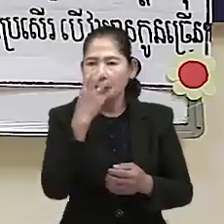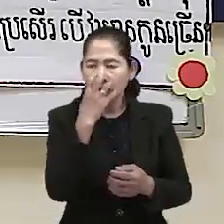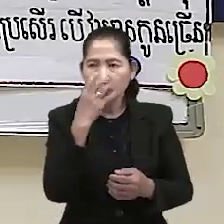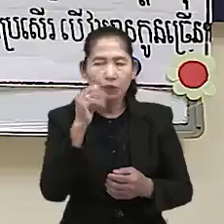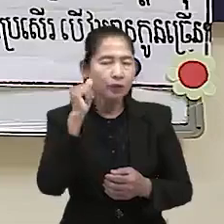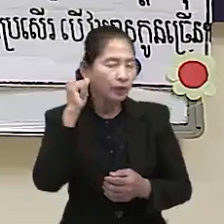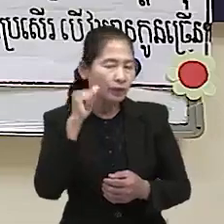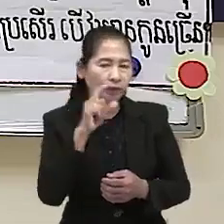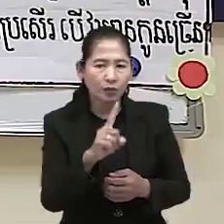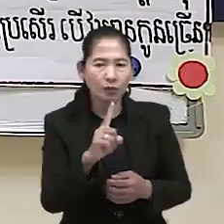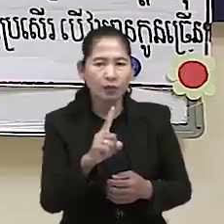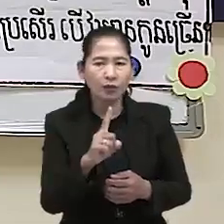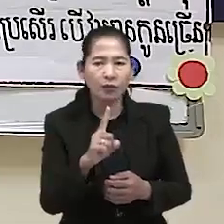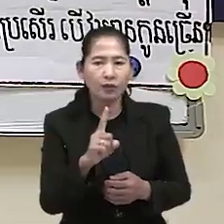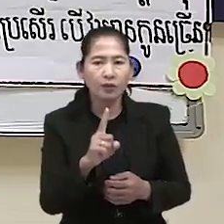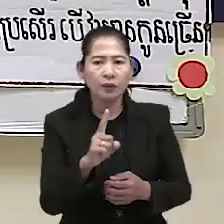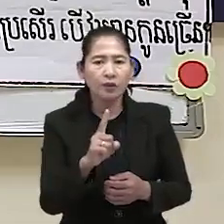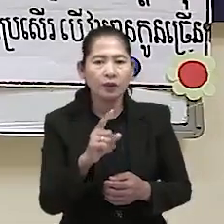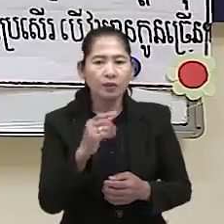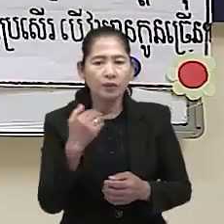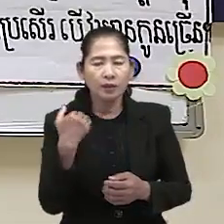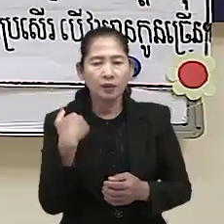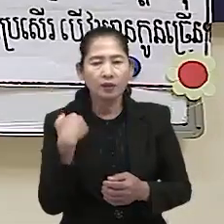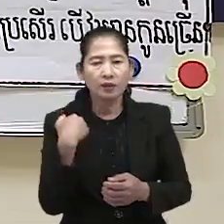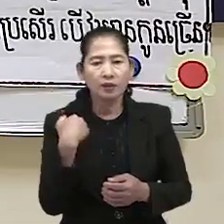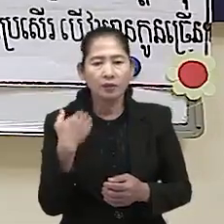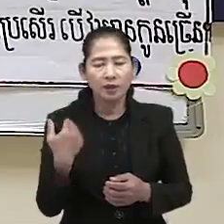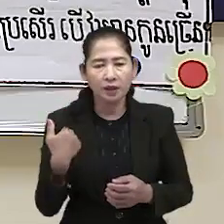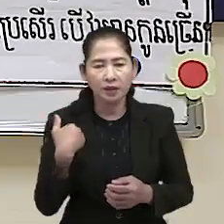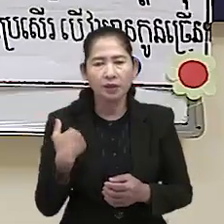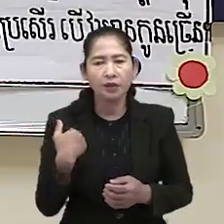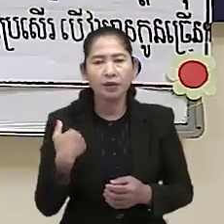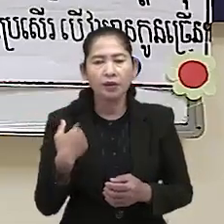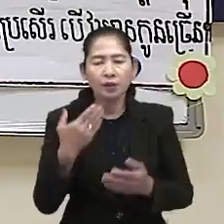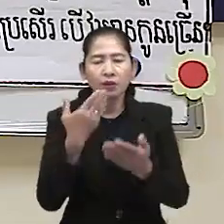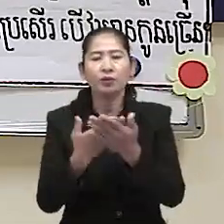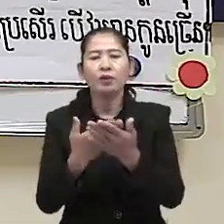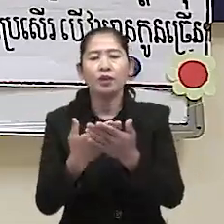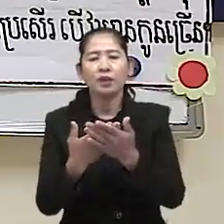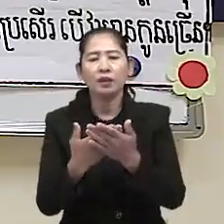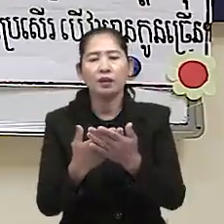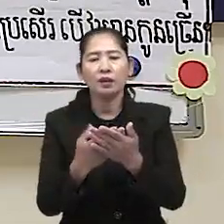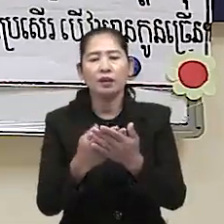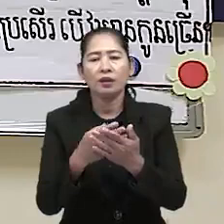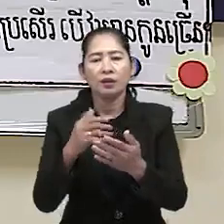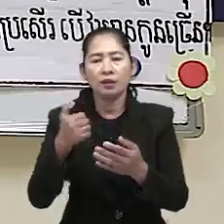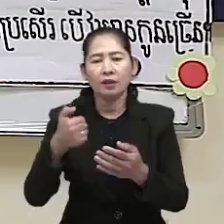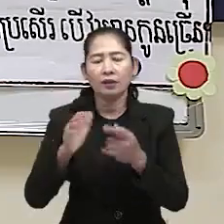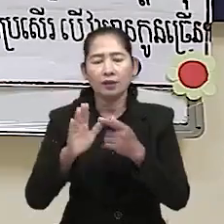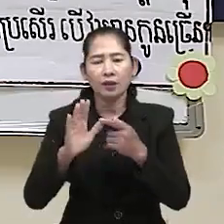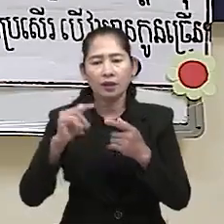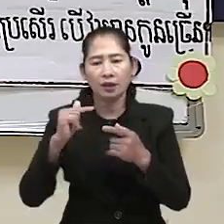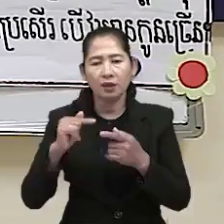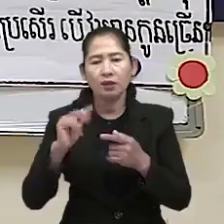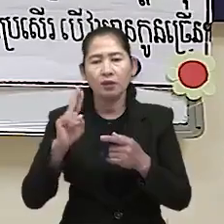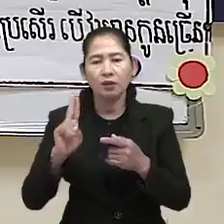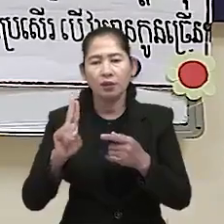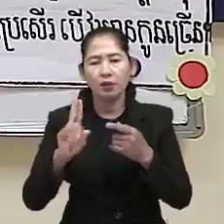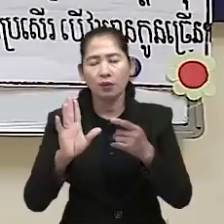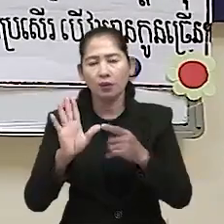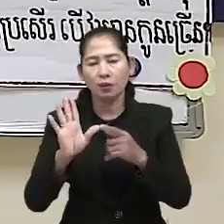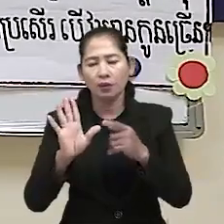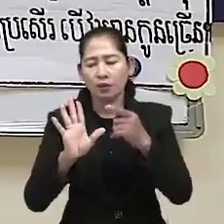មួយក្បាលអញ្ចឹងមានដាក់សត្វញីឈ្មោះហើយណាកូនចាមានហើយឈ្មោះមានហើយណាកូនឈ្មោះនាងអីជ្រូករបស់អ្នកគ្រូ